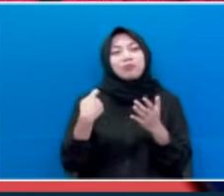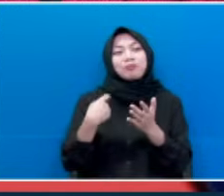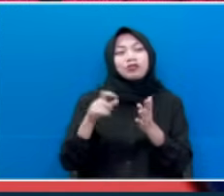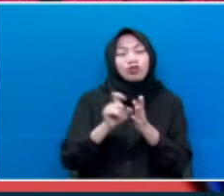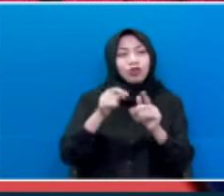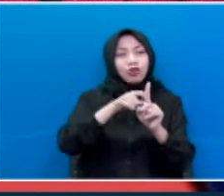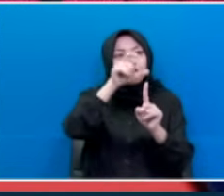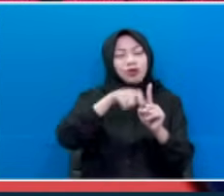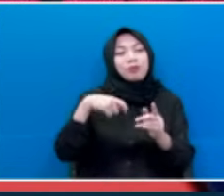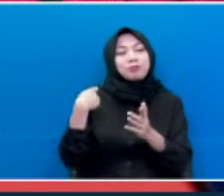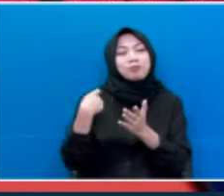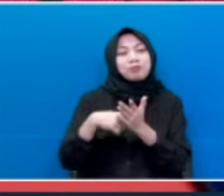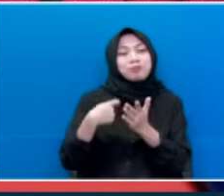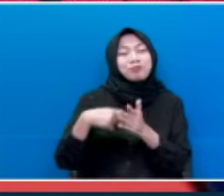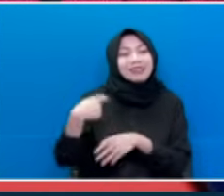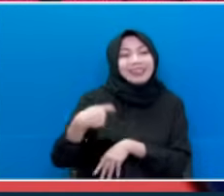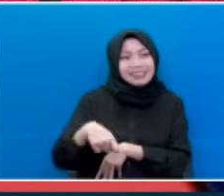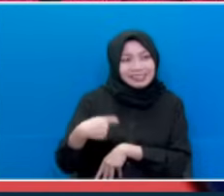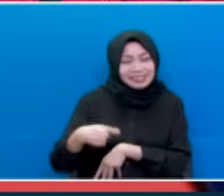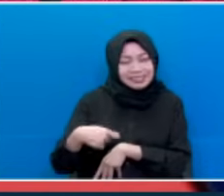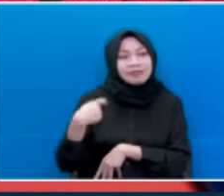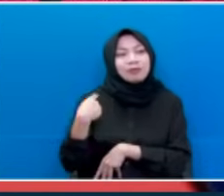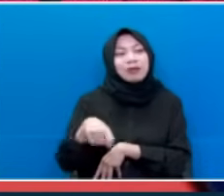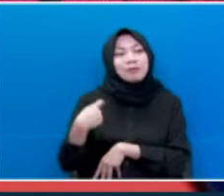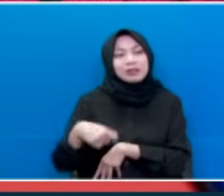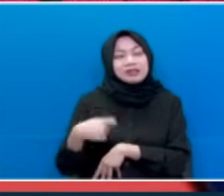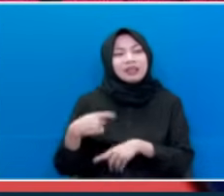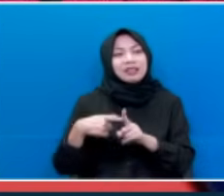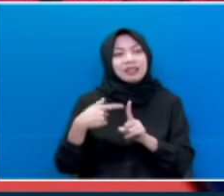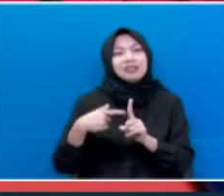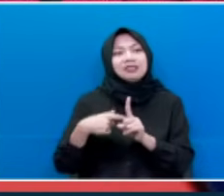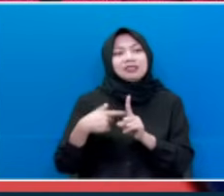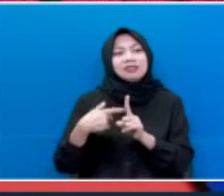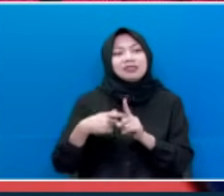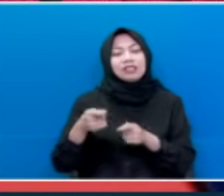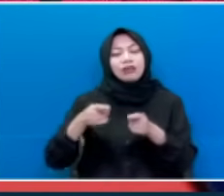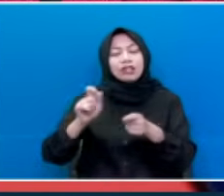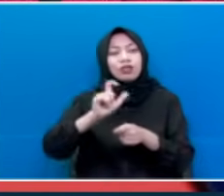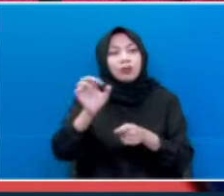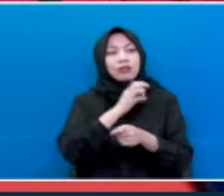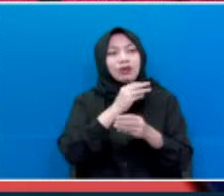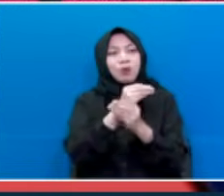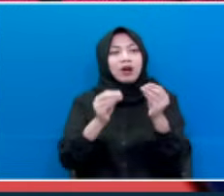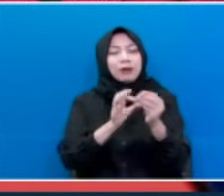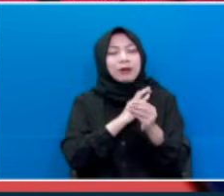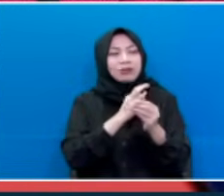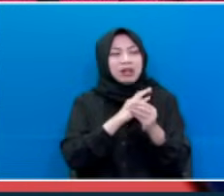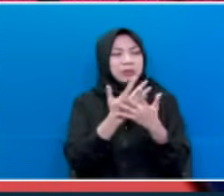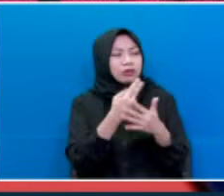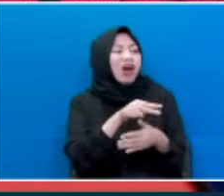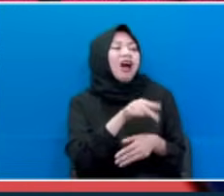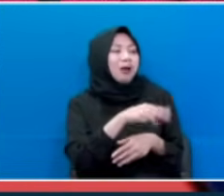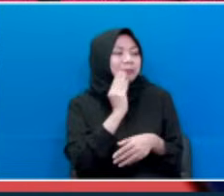menjabat kemudian juga e Apa berusaha mendapatkan tiket capres maupun cawapres dengan menggunakan